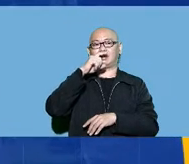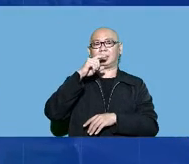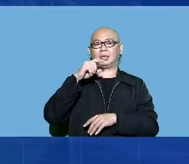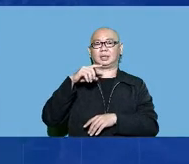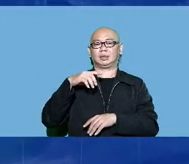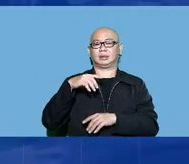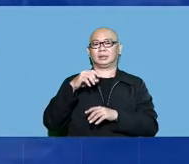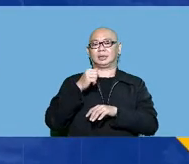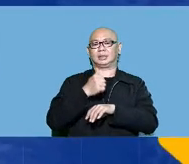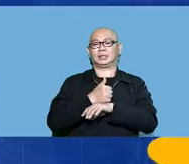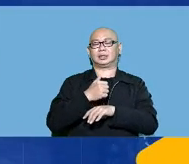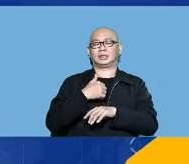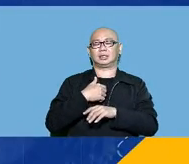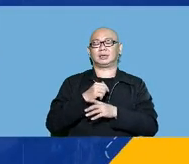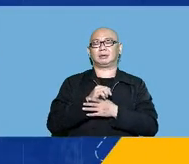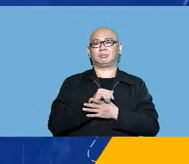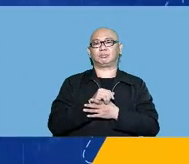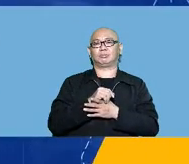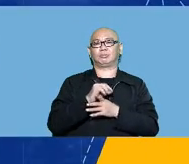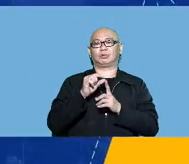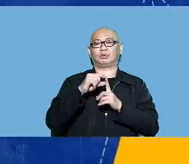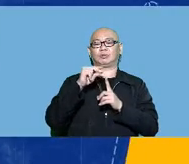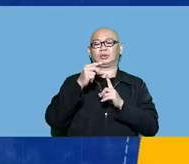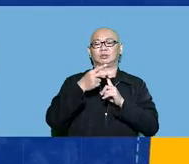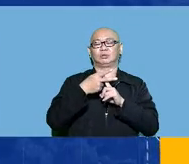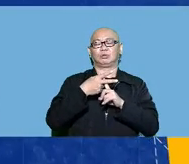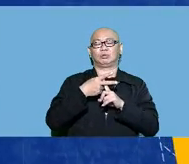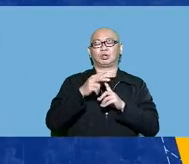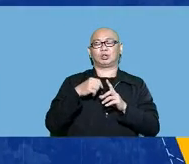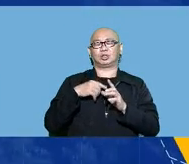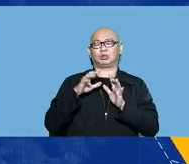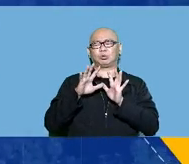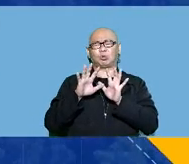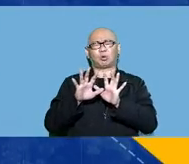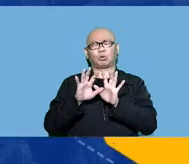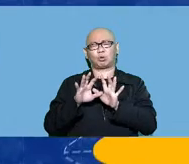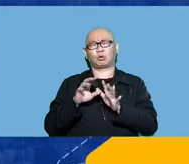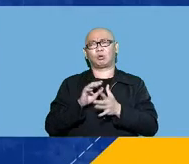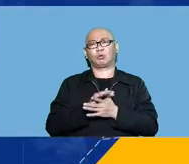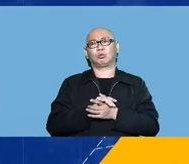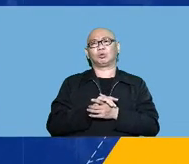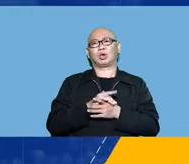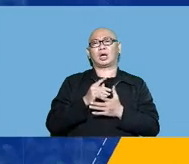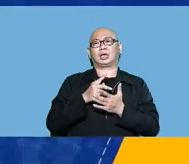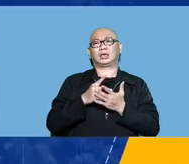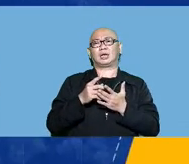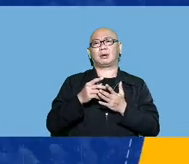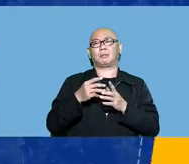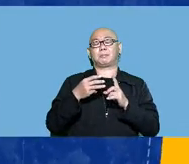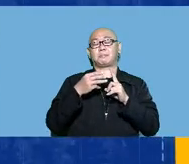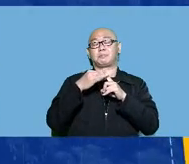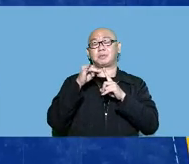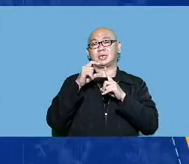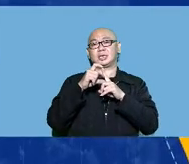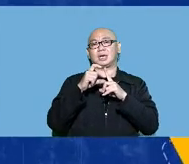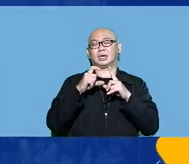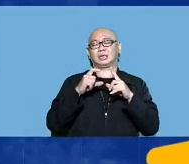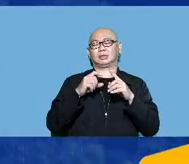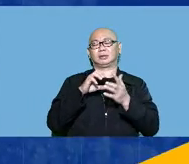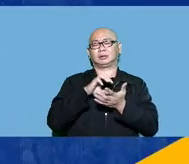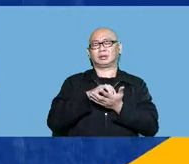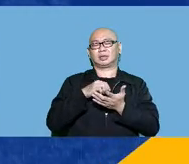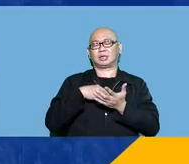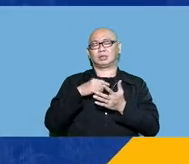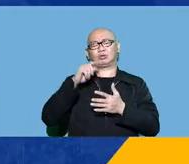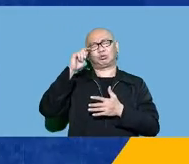Pak Profesor Nur Kudus, saya didorong-dorong, tapi karena bidang saya agak sedikit rumit di